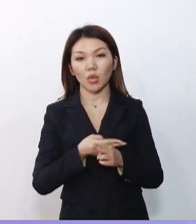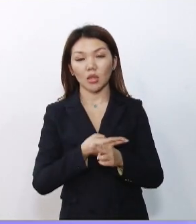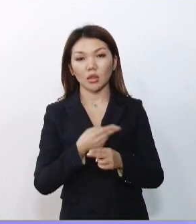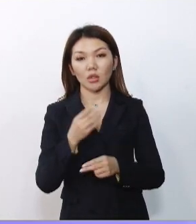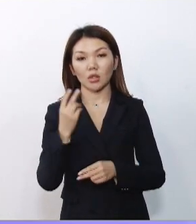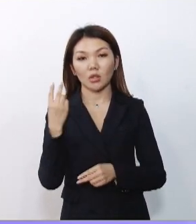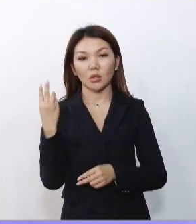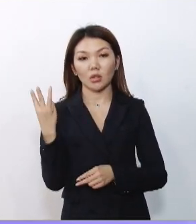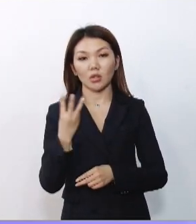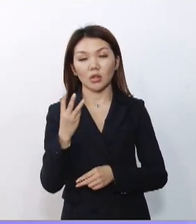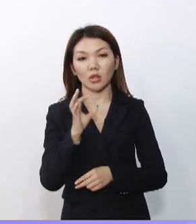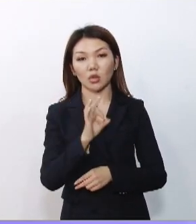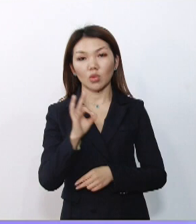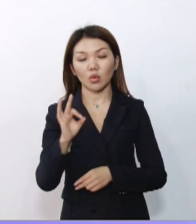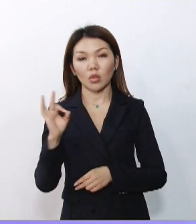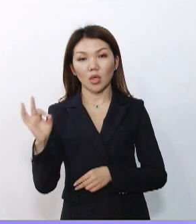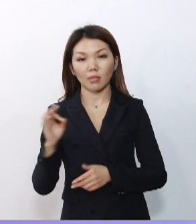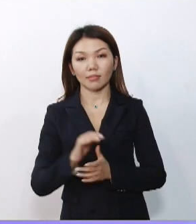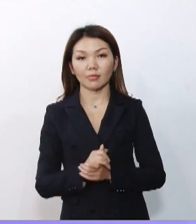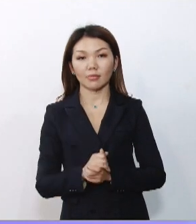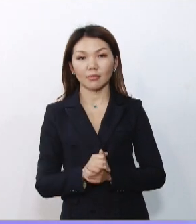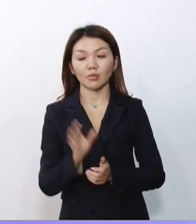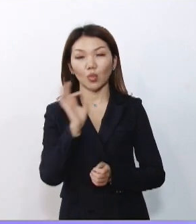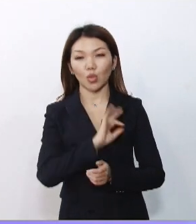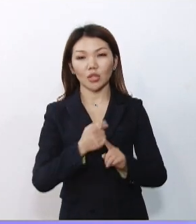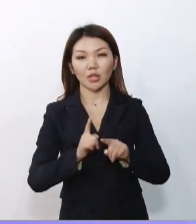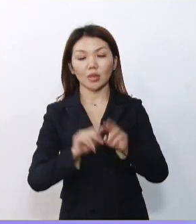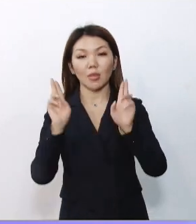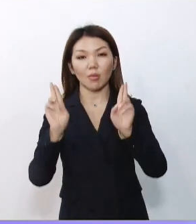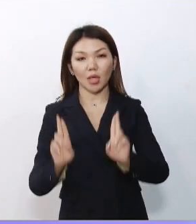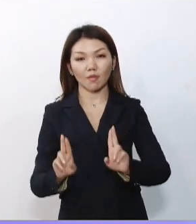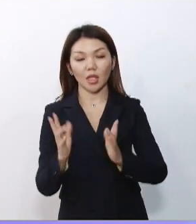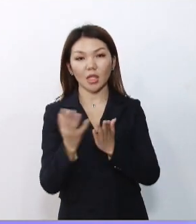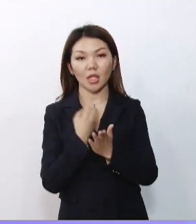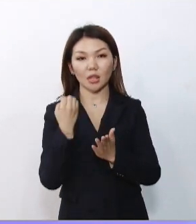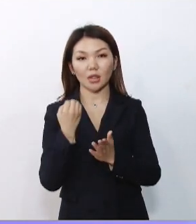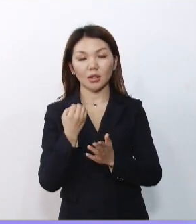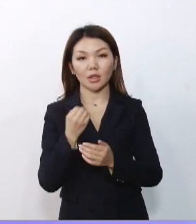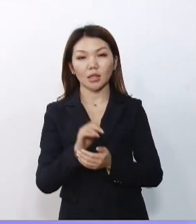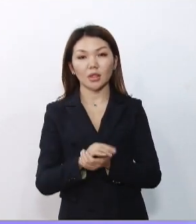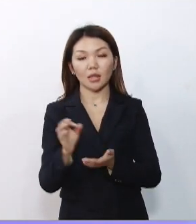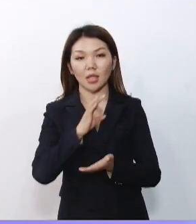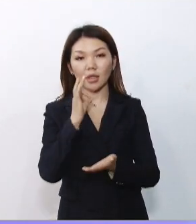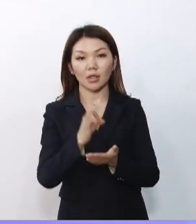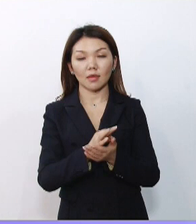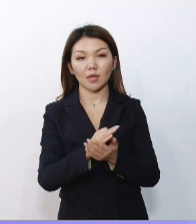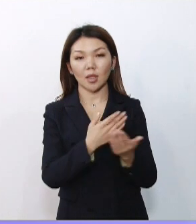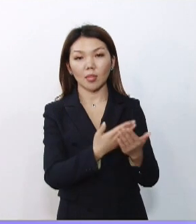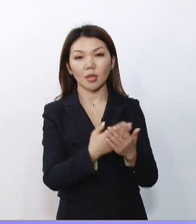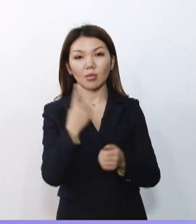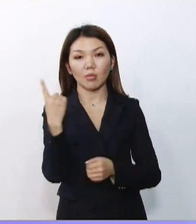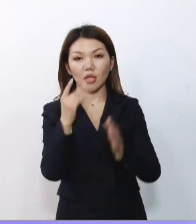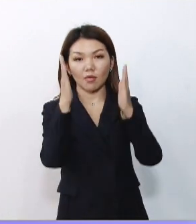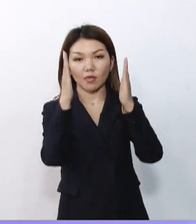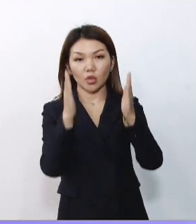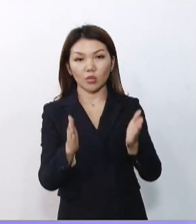убрать 3 нуля. Пользуясь этим правилом, Найдите значение выражений первого